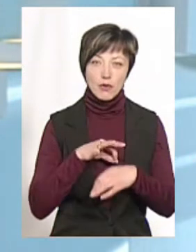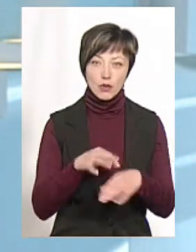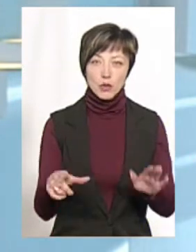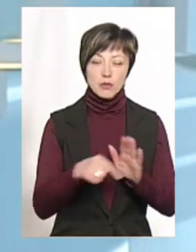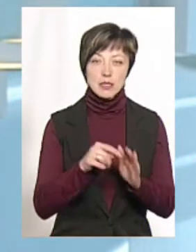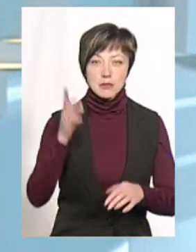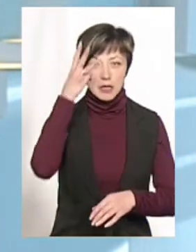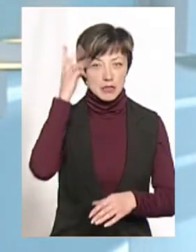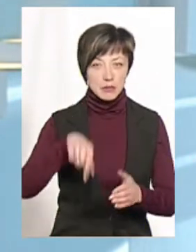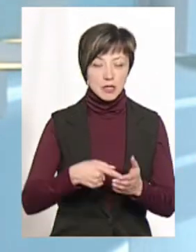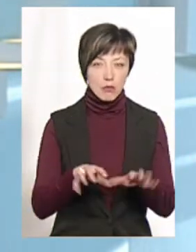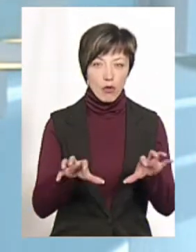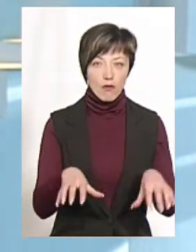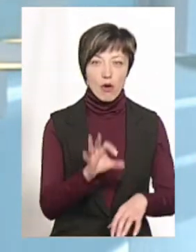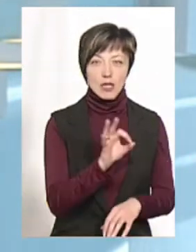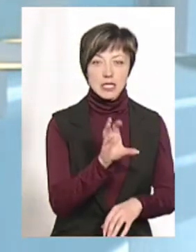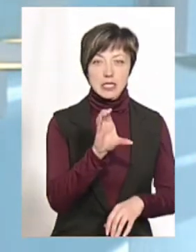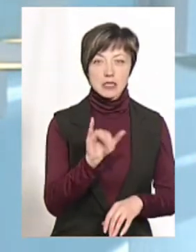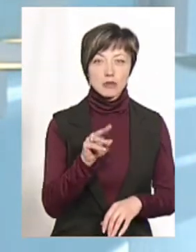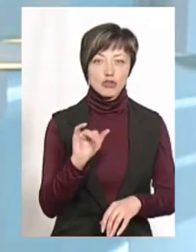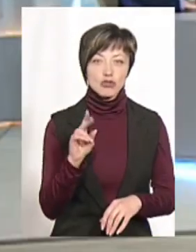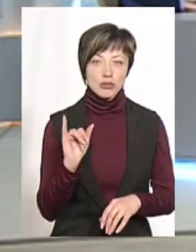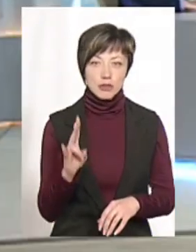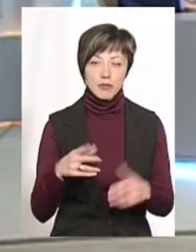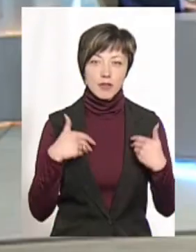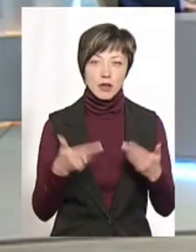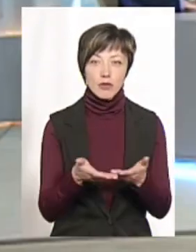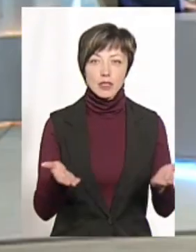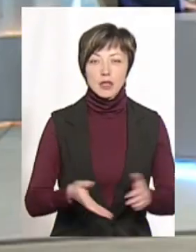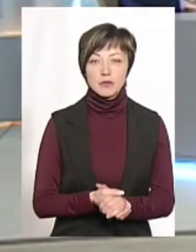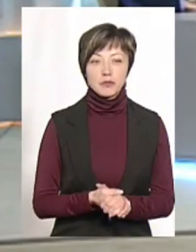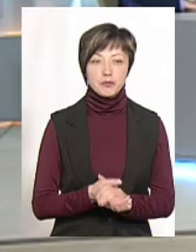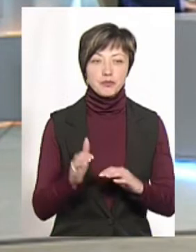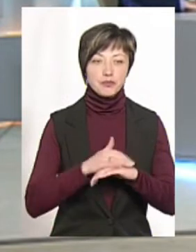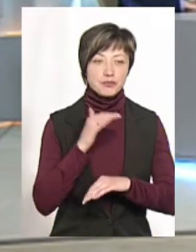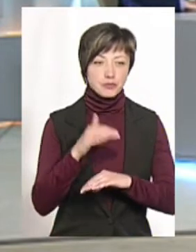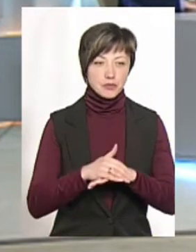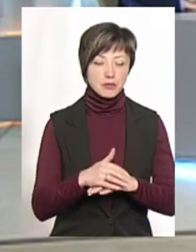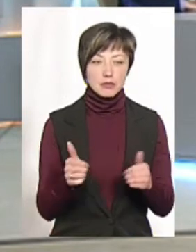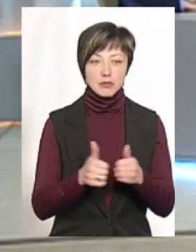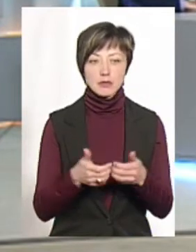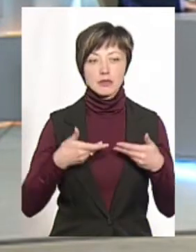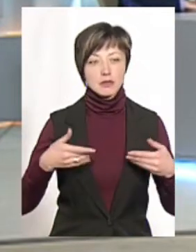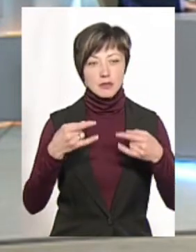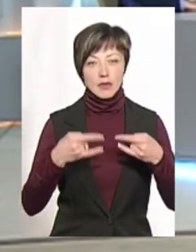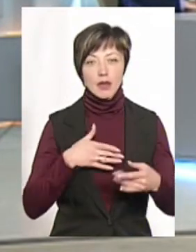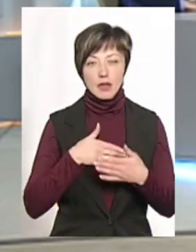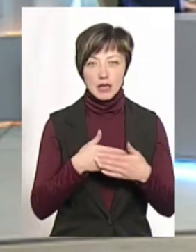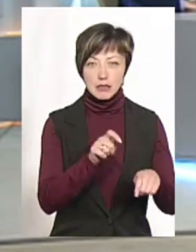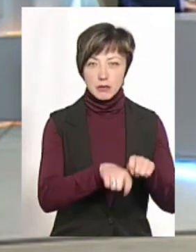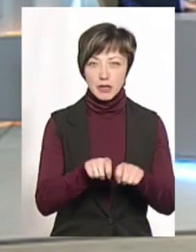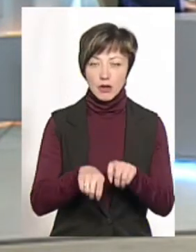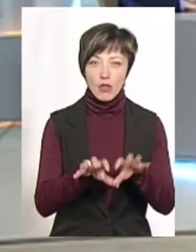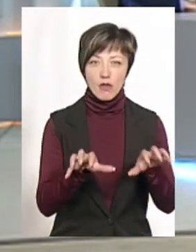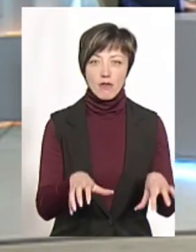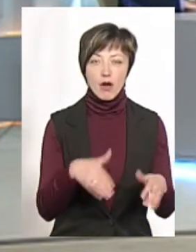проведемо його із Хмельницьким міським головою Олександром Семчишиним. Вітаю вас. Доброго вечора. А поруч із нами у студії громадські експерти,